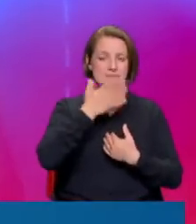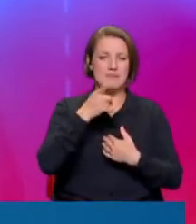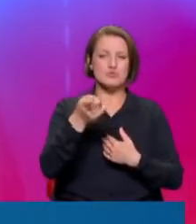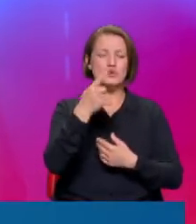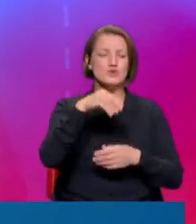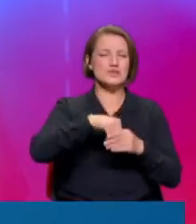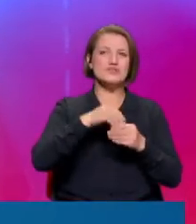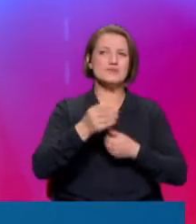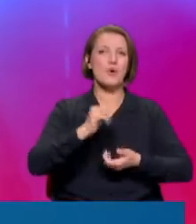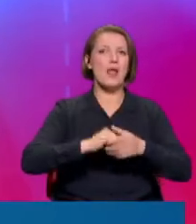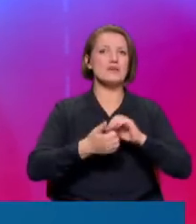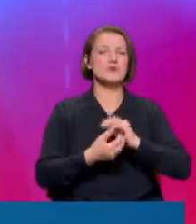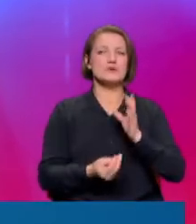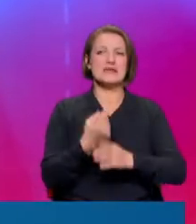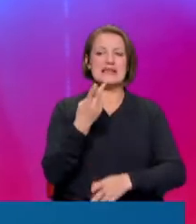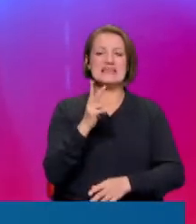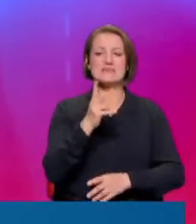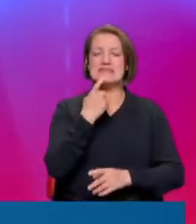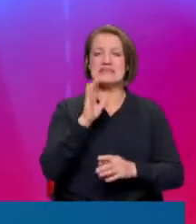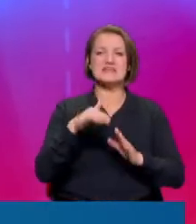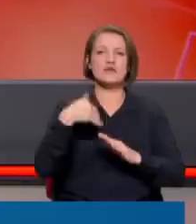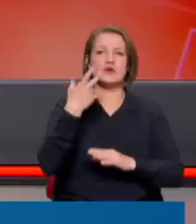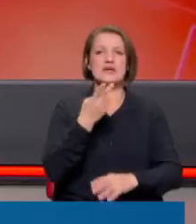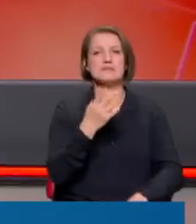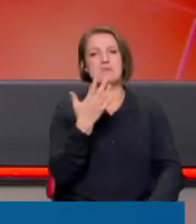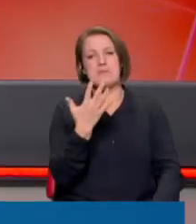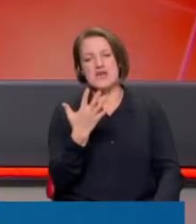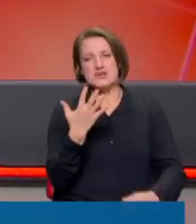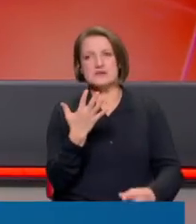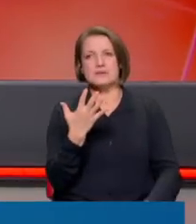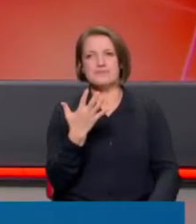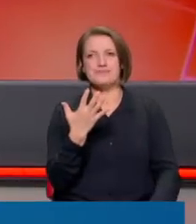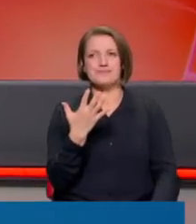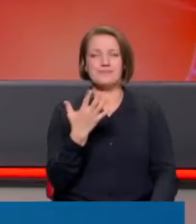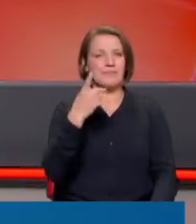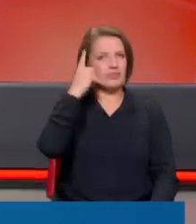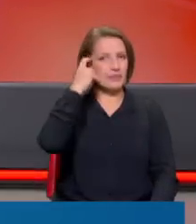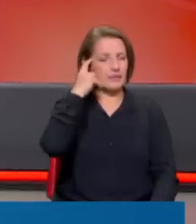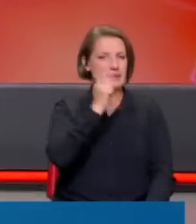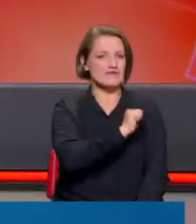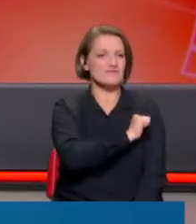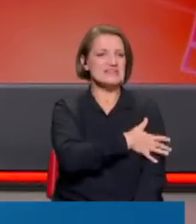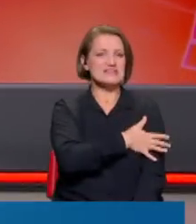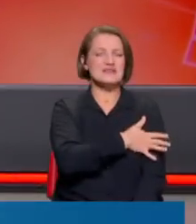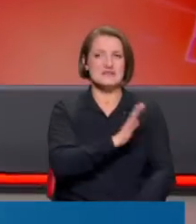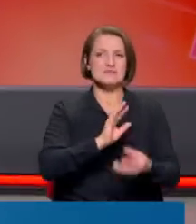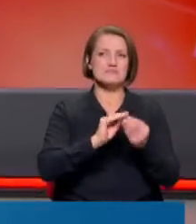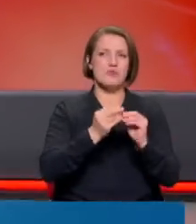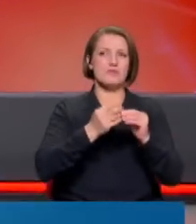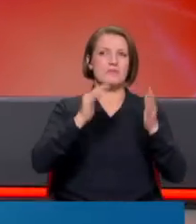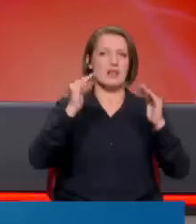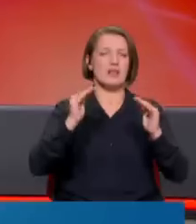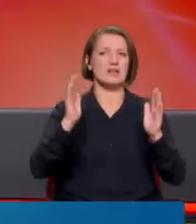kurdular sonra 2000'lerden sonra 2005'den itibaren İsrail Filistin sorununa indirgendi bu